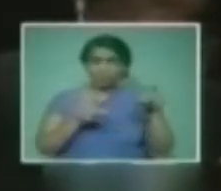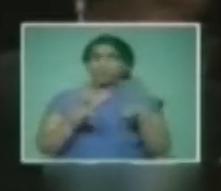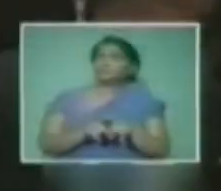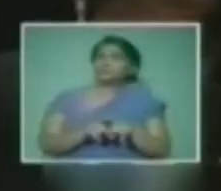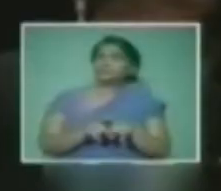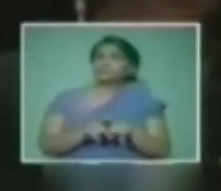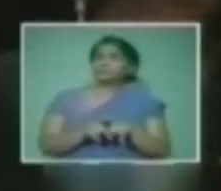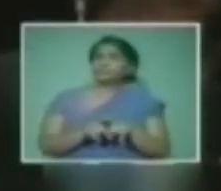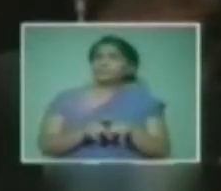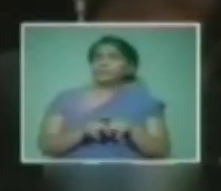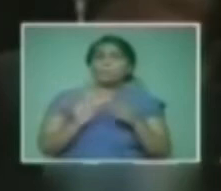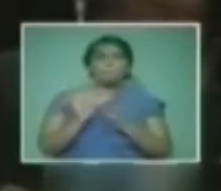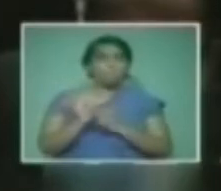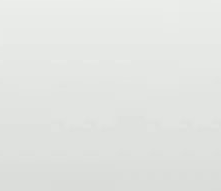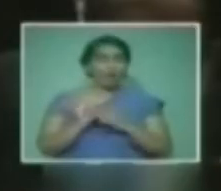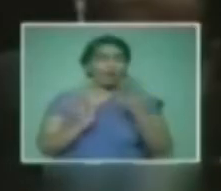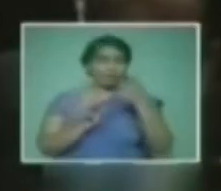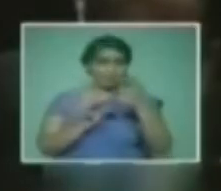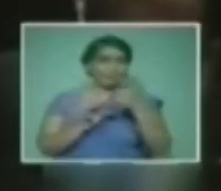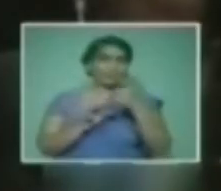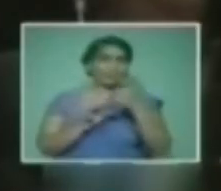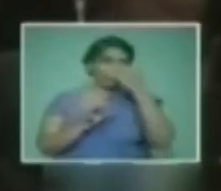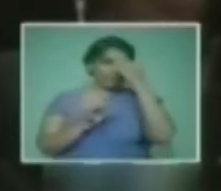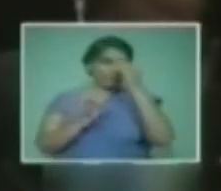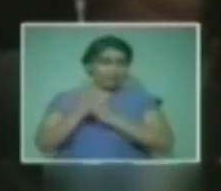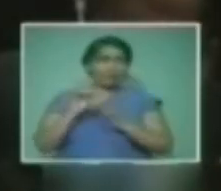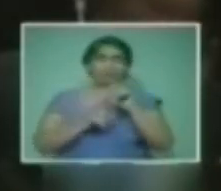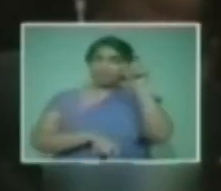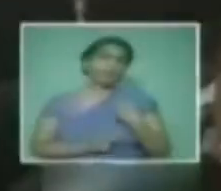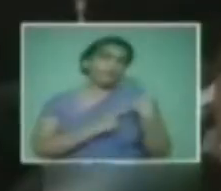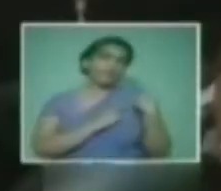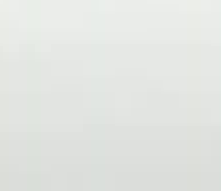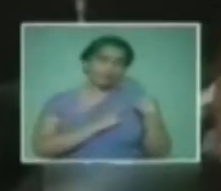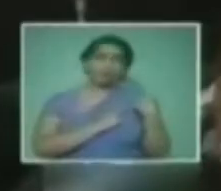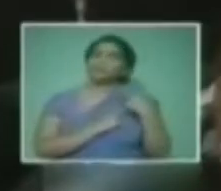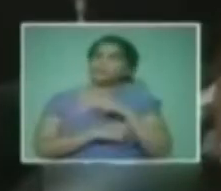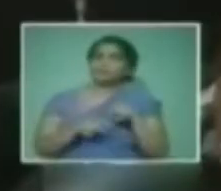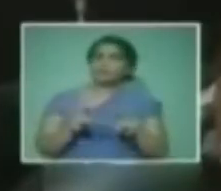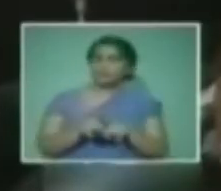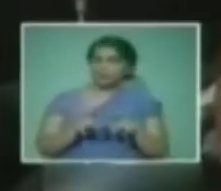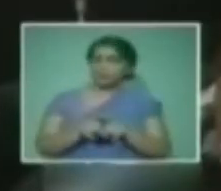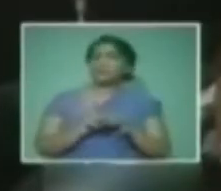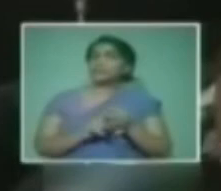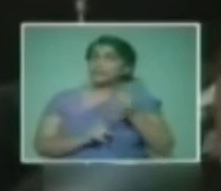நிலைமை மாறியுள்ளது. அதனை நான் சபைக்கும் ஆளும் கட்சிக்கும் அறிவித்து விட்டேன், ஜனாதிபதிக்கும் அறிவித்து விட்டேன்.